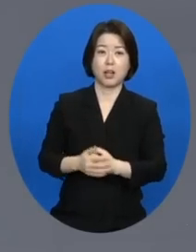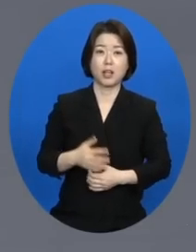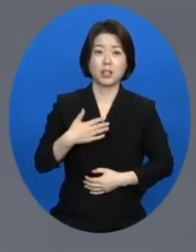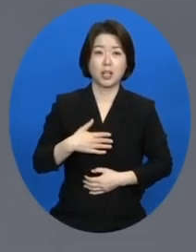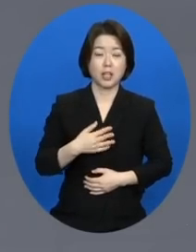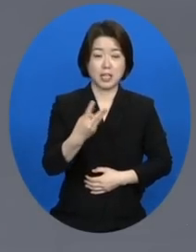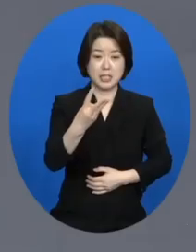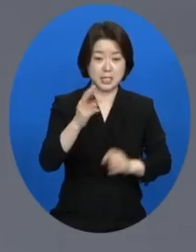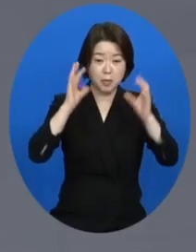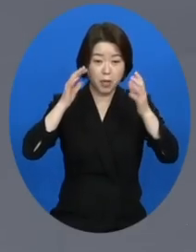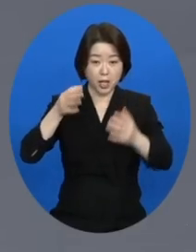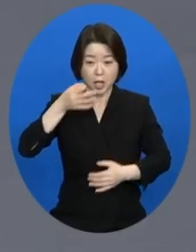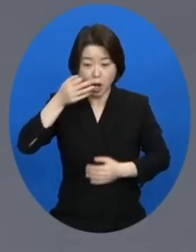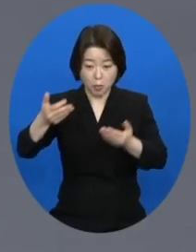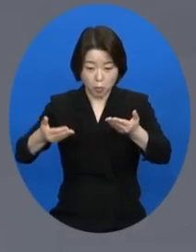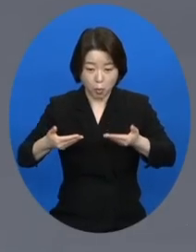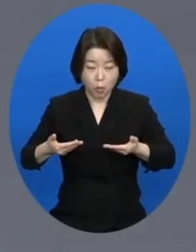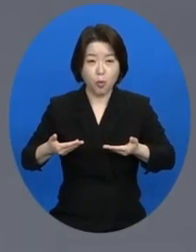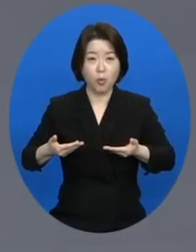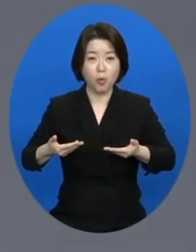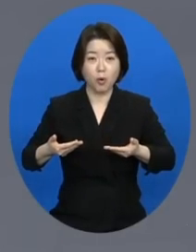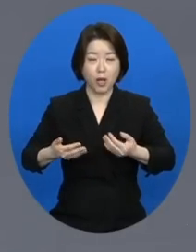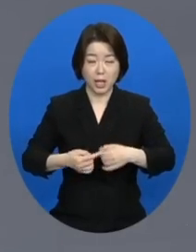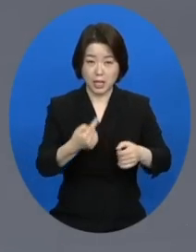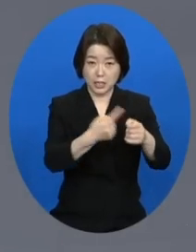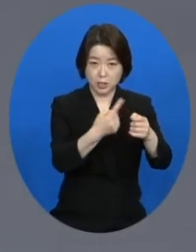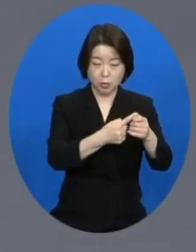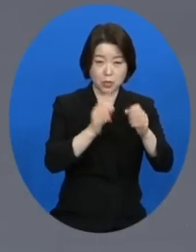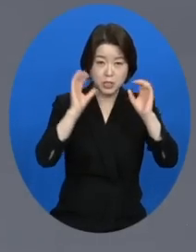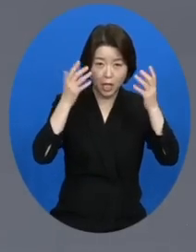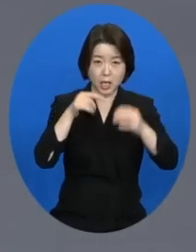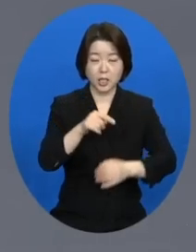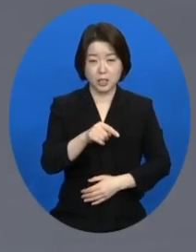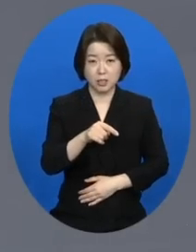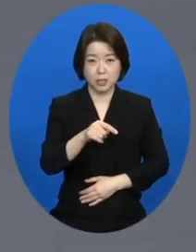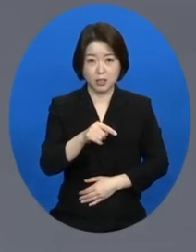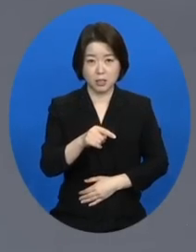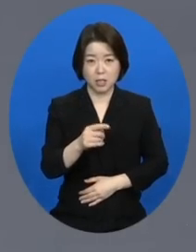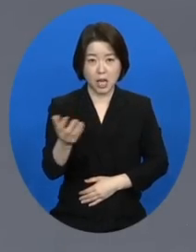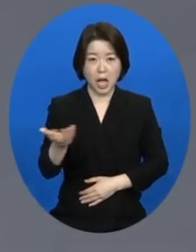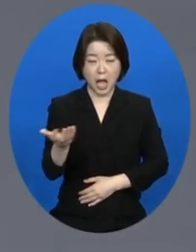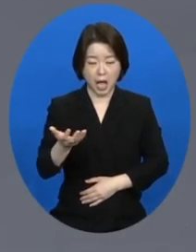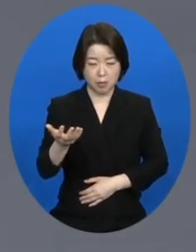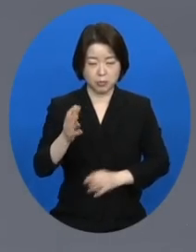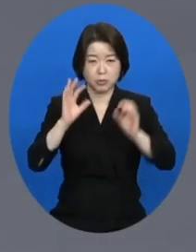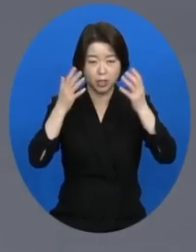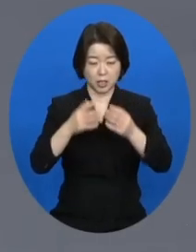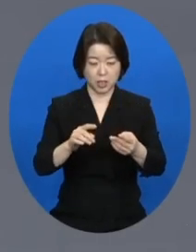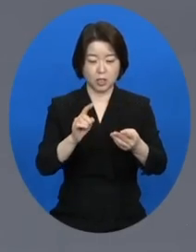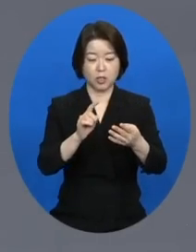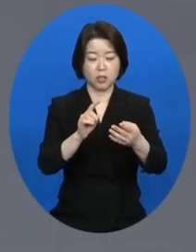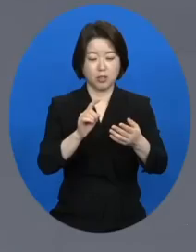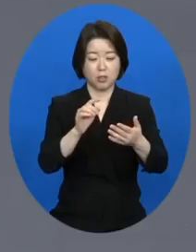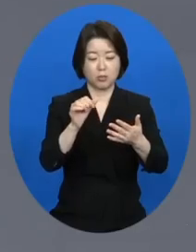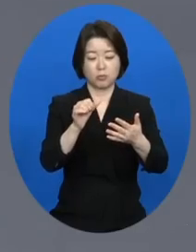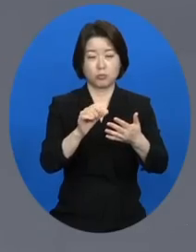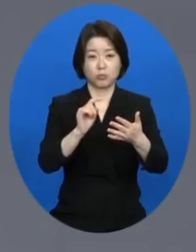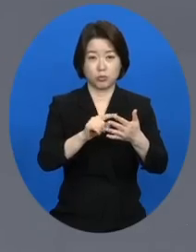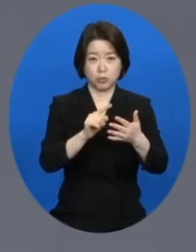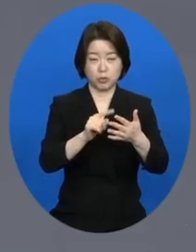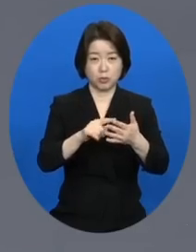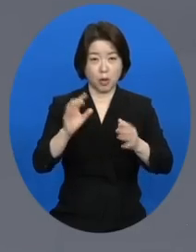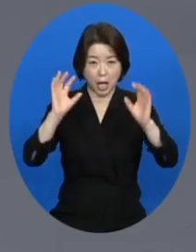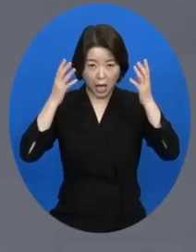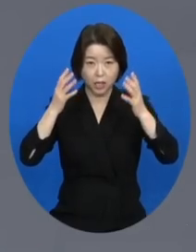세 명의 아기를 보여주신 그 꿈. 첫 번째 아기는 아픈 아기. 두 번째 아기도 아픈